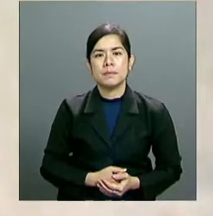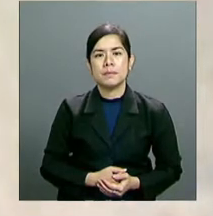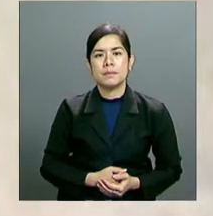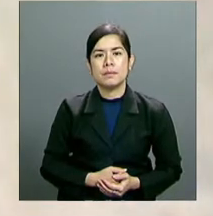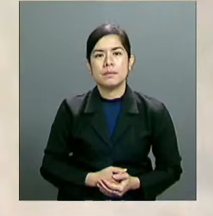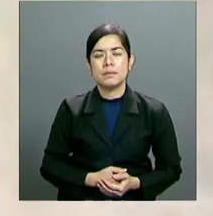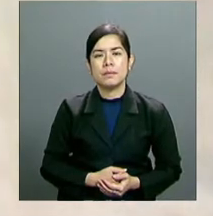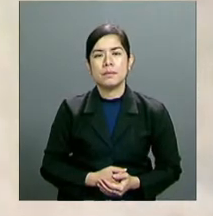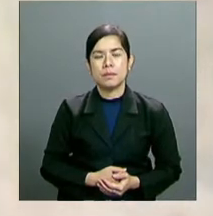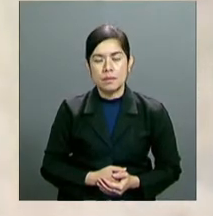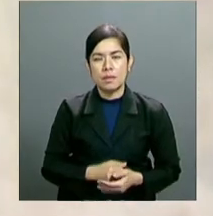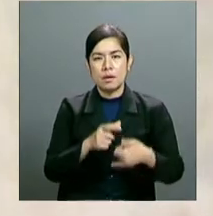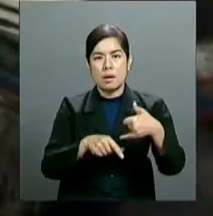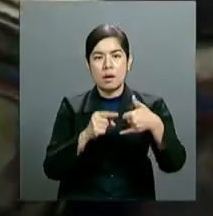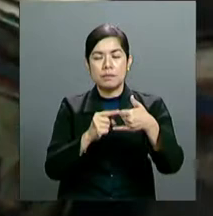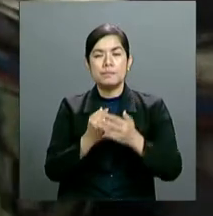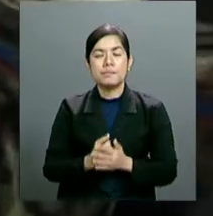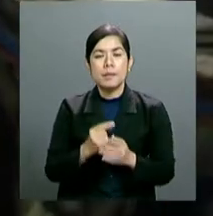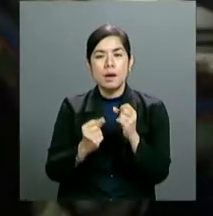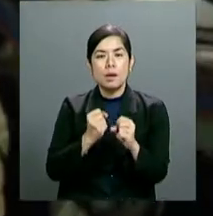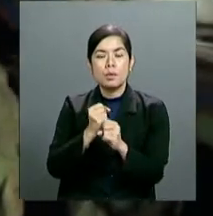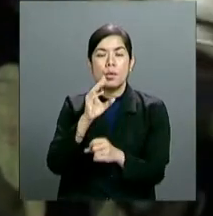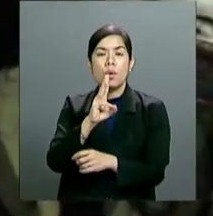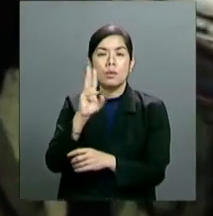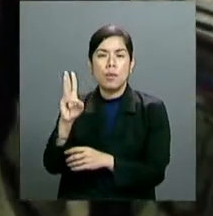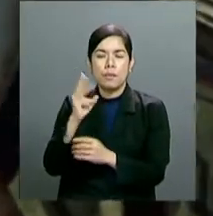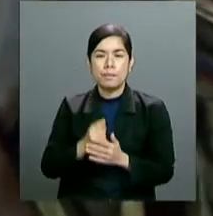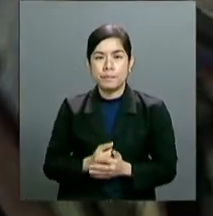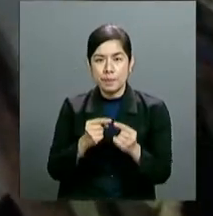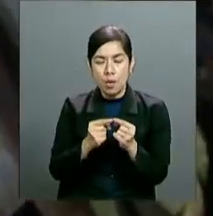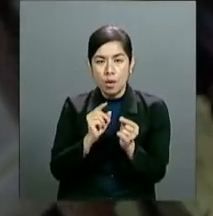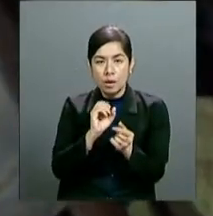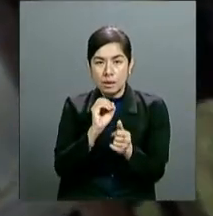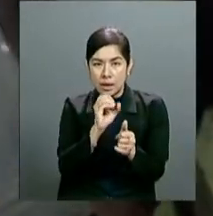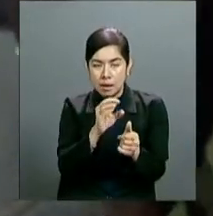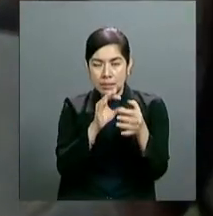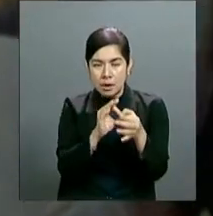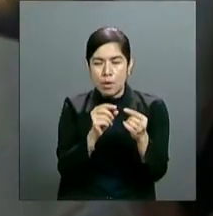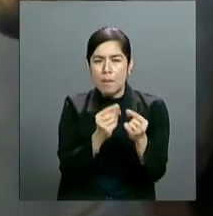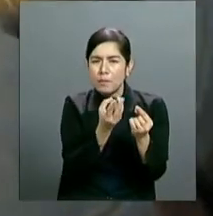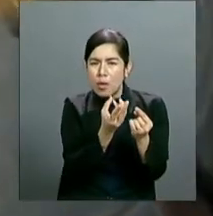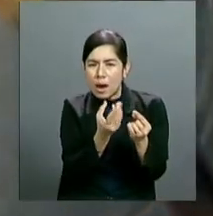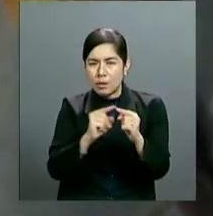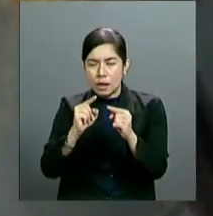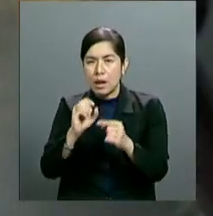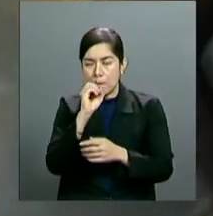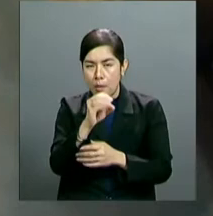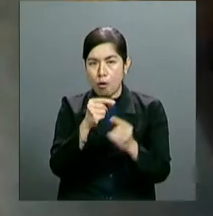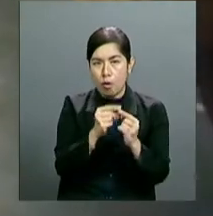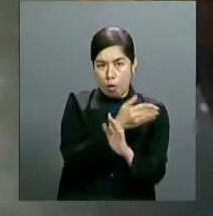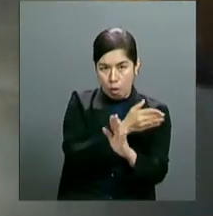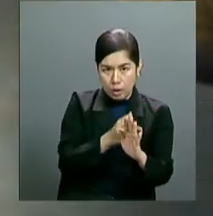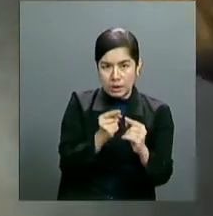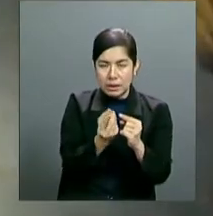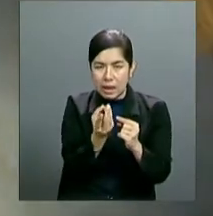์พ่อไพศาลนุ่นรึกษาอายุ66ปีได้ให้ข้อมูลเกี่ยวกับพันธุ์ข้าวว่าก่อนที่จะทำการปลูกข้า